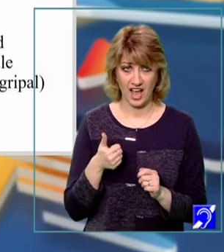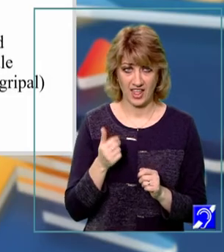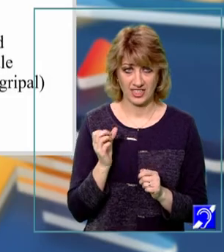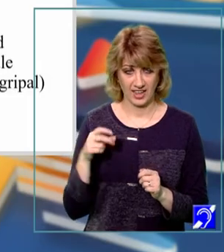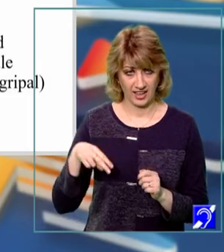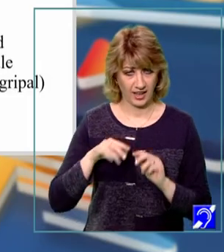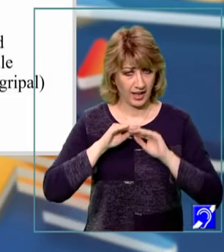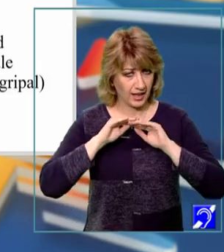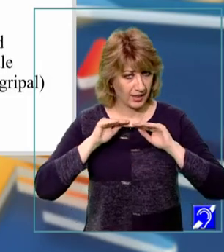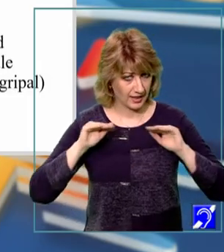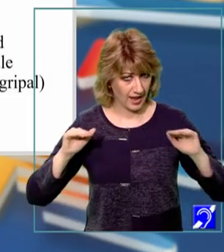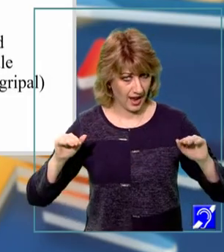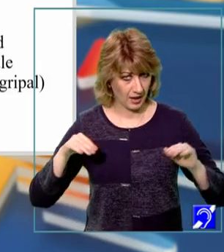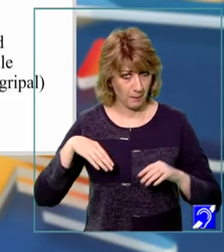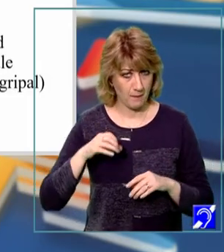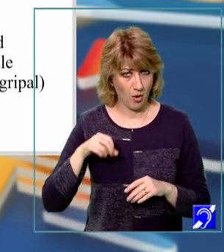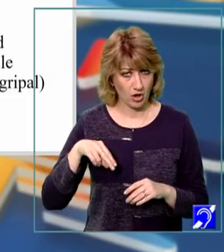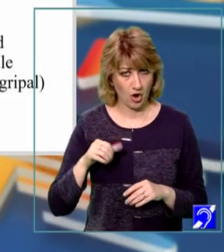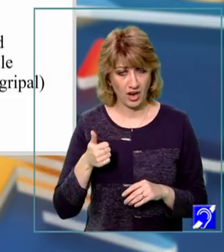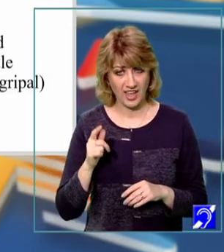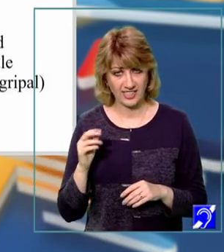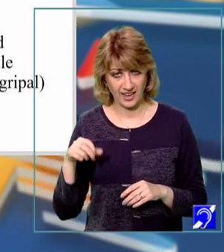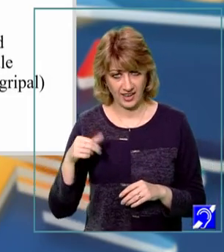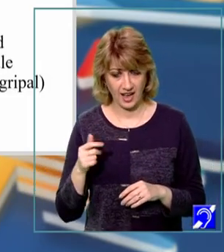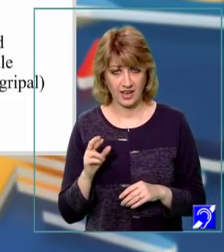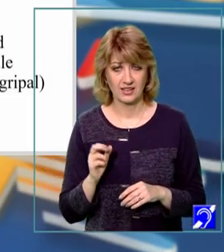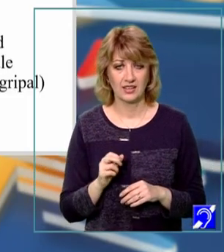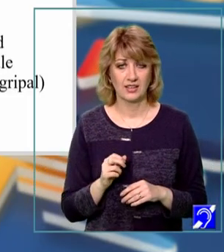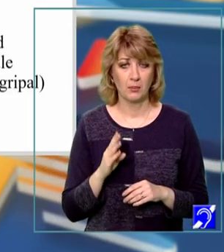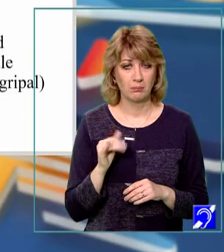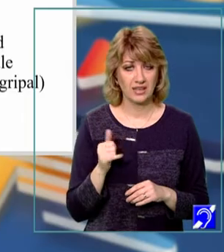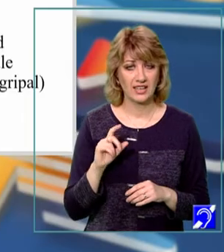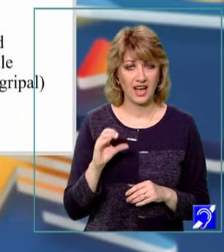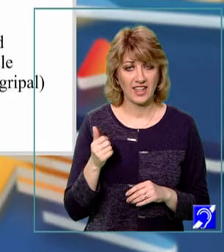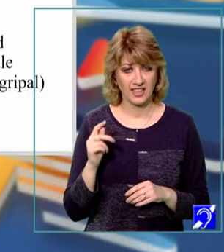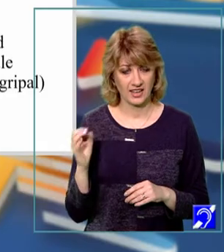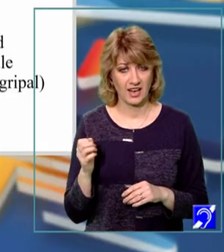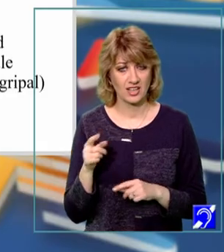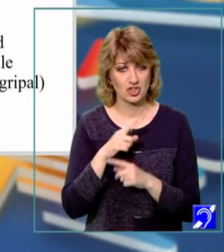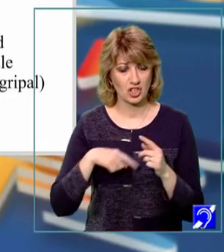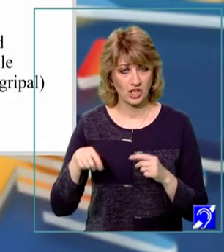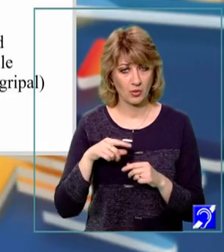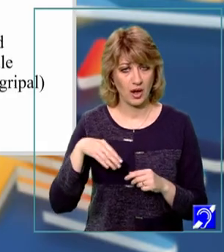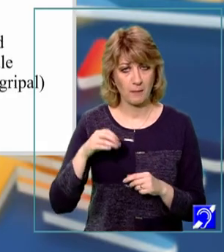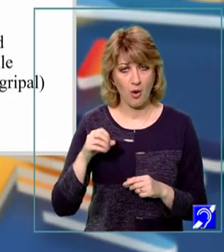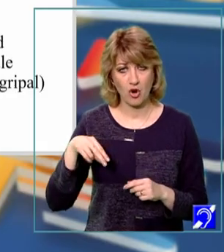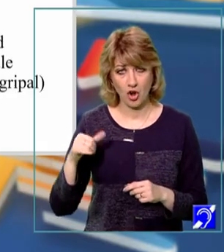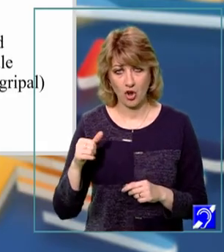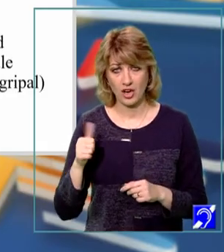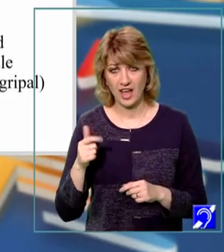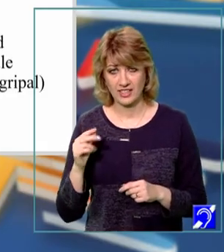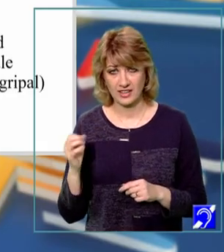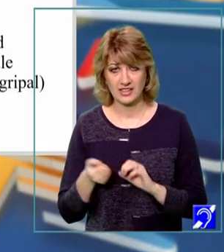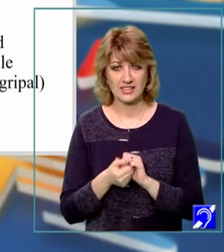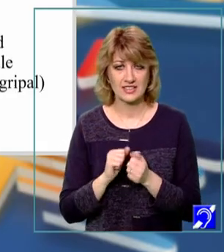linear monocatenar, linear bicatenar, circular monocatenar sau